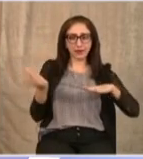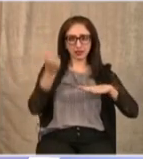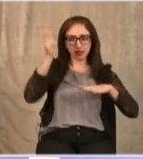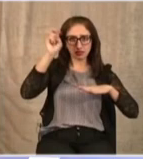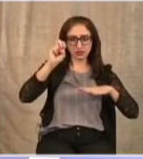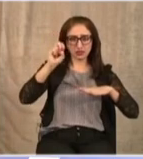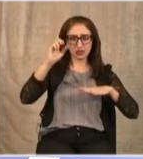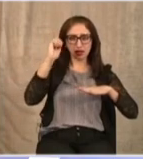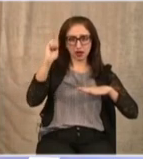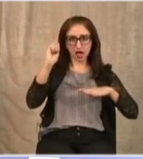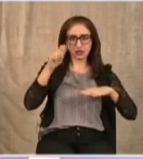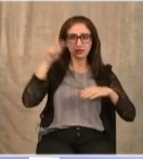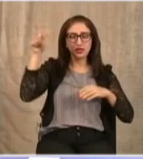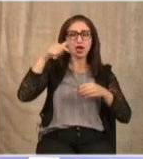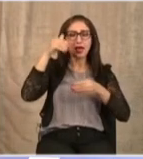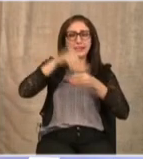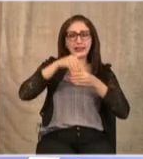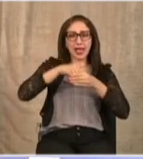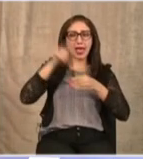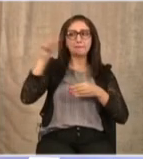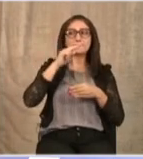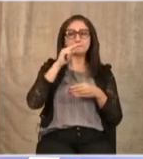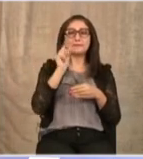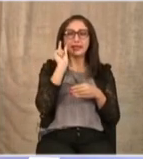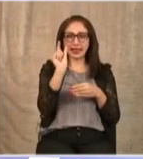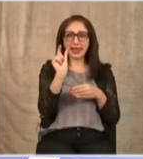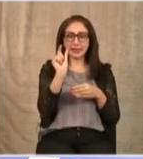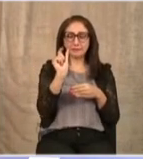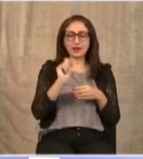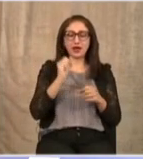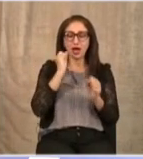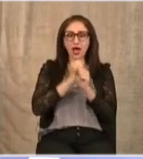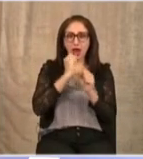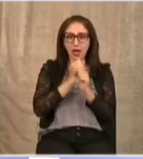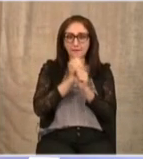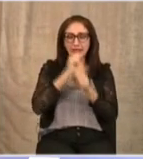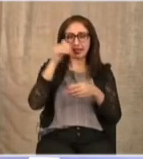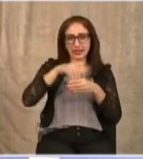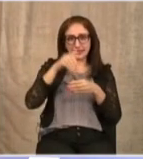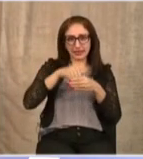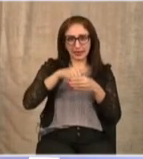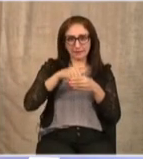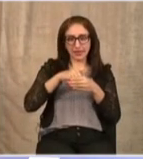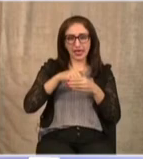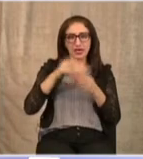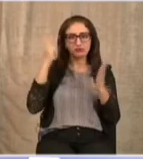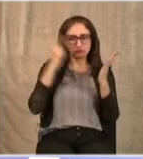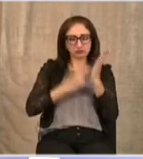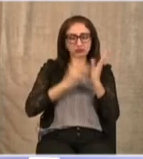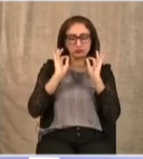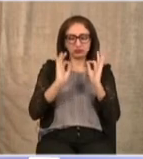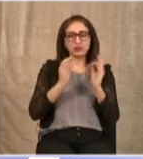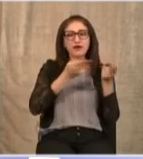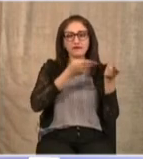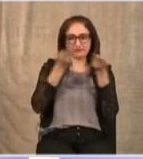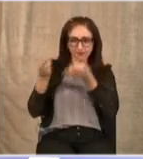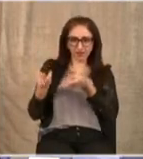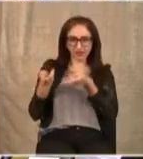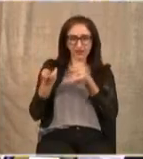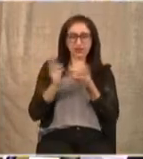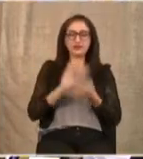للانتخابات لالقاء كلمته وتدشين العمليه الانتخابيه رسميا فليتفضل